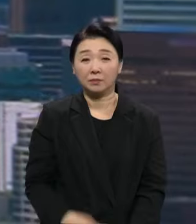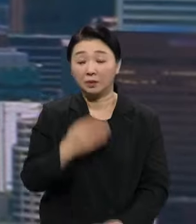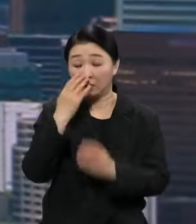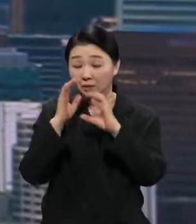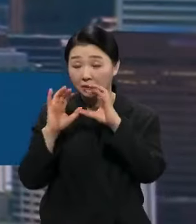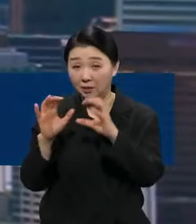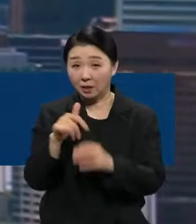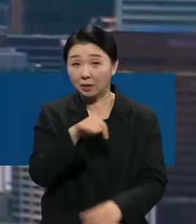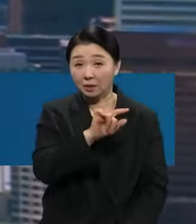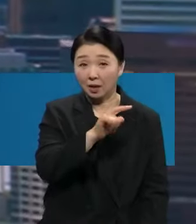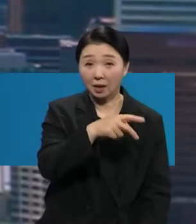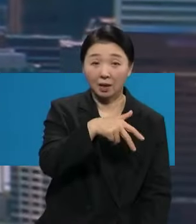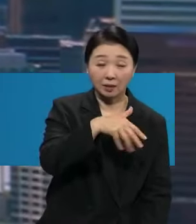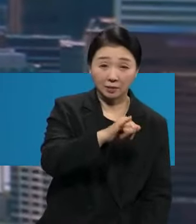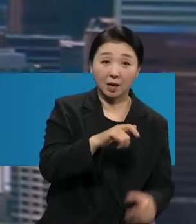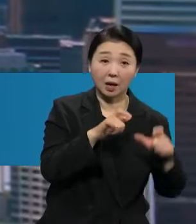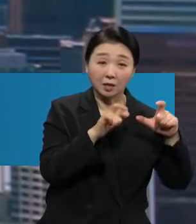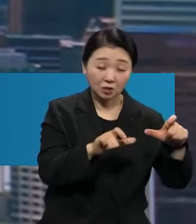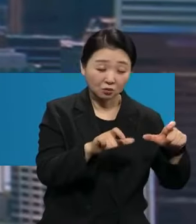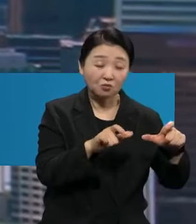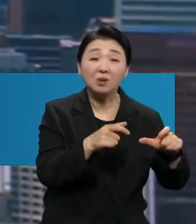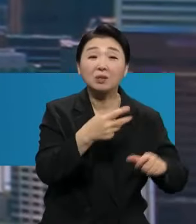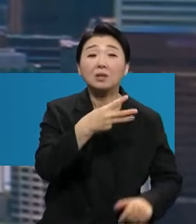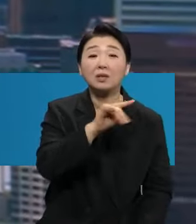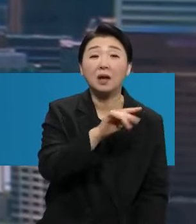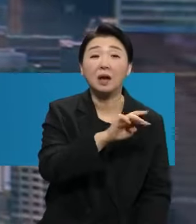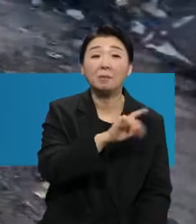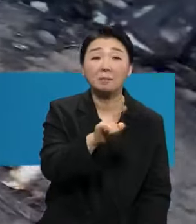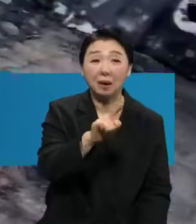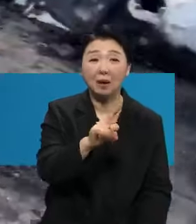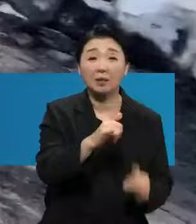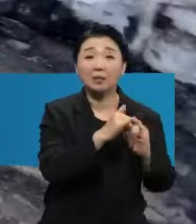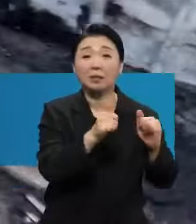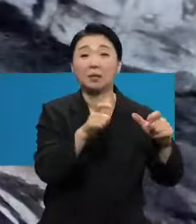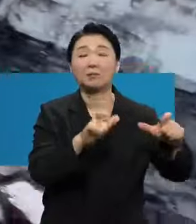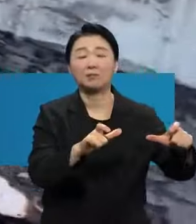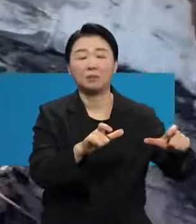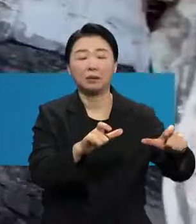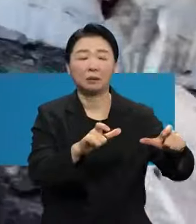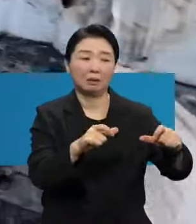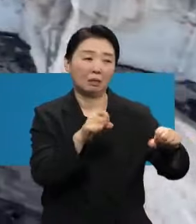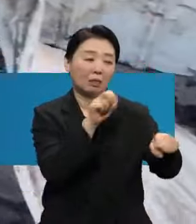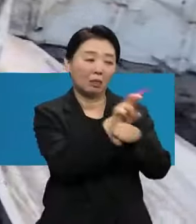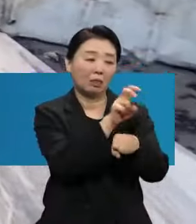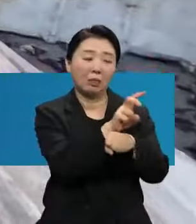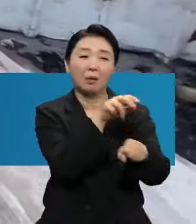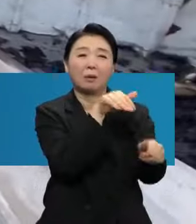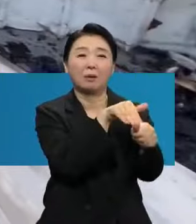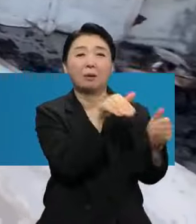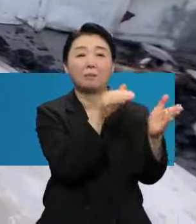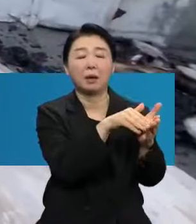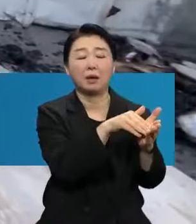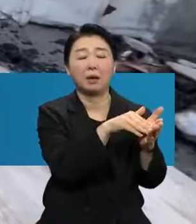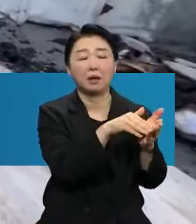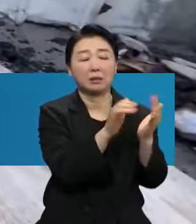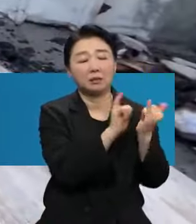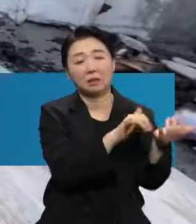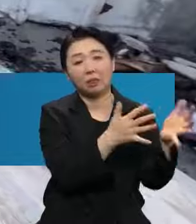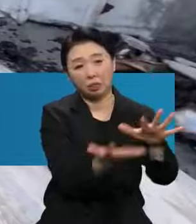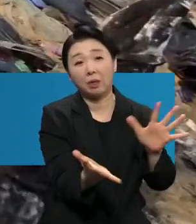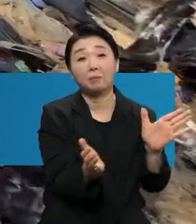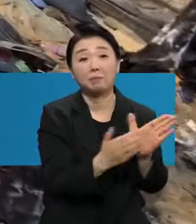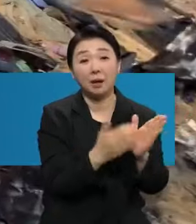이스라엘이 가자지구 최남단 도시 라파의 인도주의 구역 난민촌을 공습해 민간인 수십명이 숨졌습니다